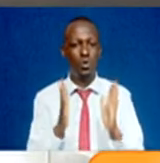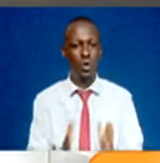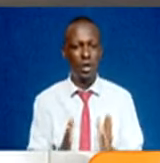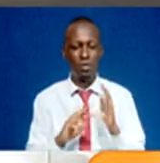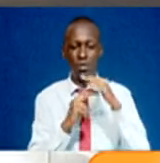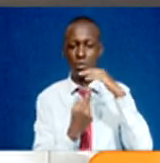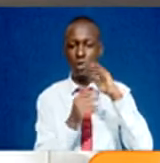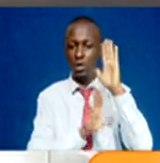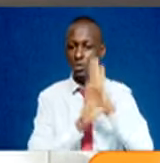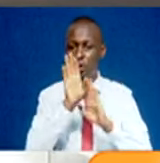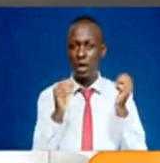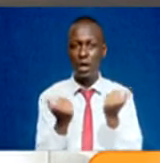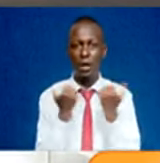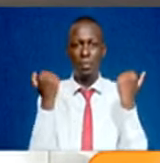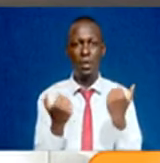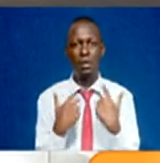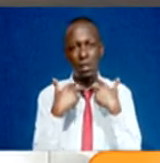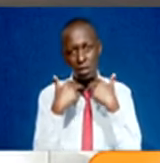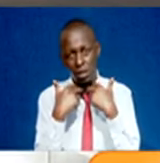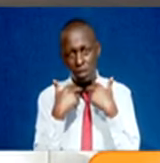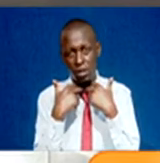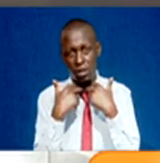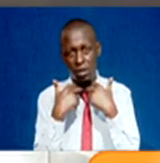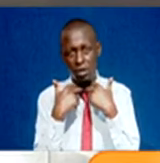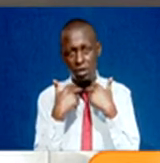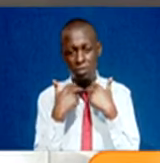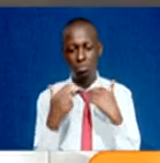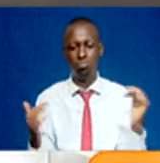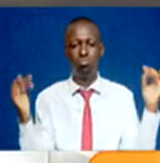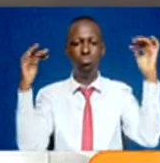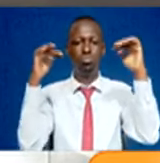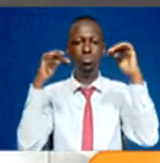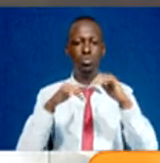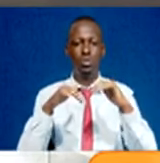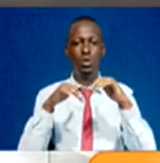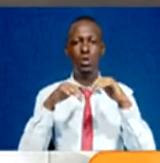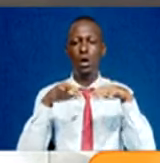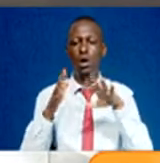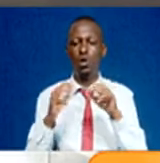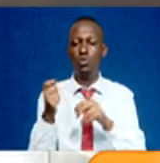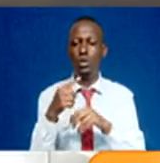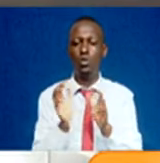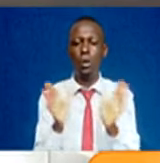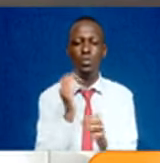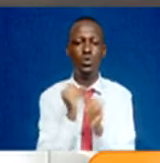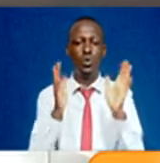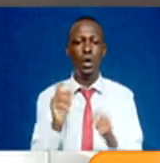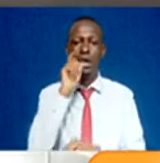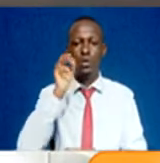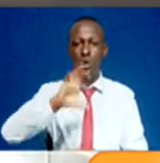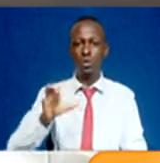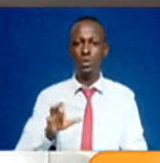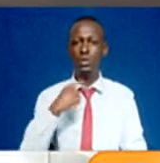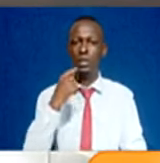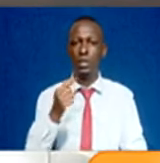miradi ya maendeleo ikipewa kisogo. Kwenye kongamano la kitaifa kuhusu mishahara ya wafanyikazi wa umma, kaunti ya Kitui imetajwa kama ambayo